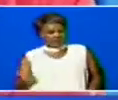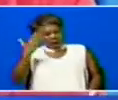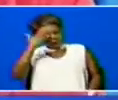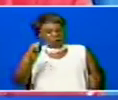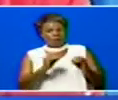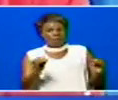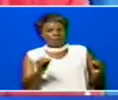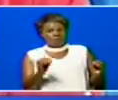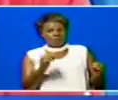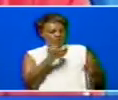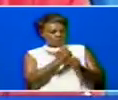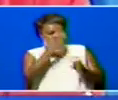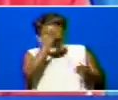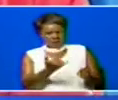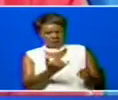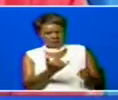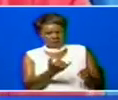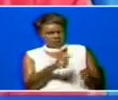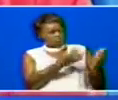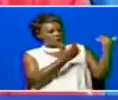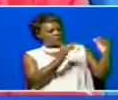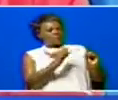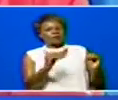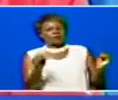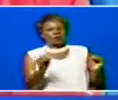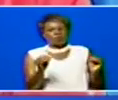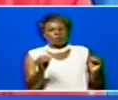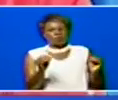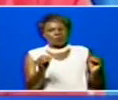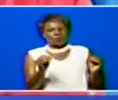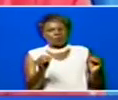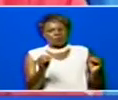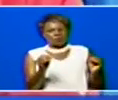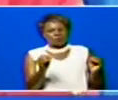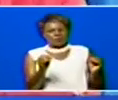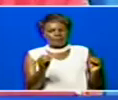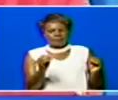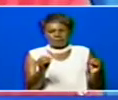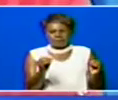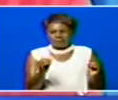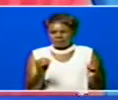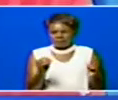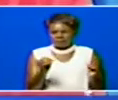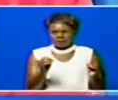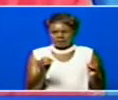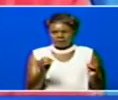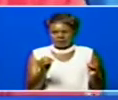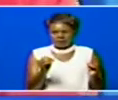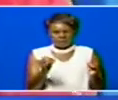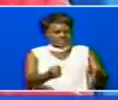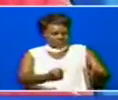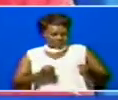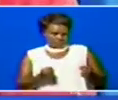kwa nini mtu anafanya hivi tena ni kitu au ku expect ni kitu imekupata tu all over the sudden. Then anakurep